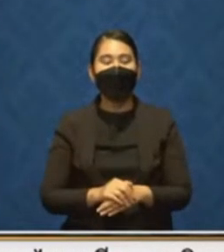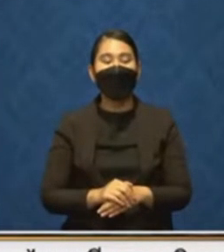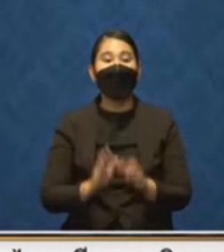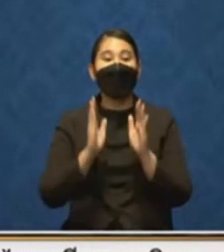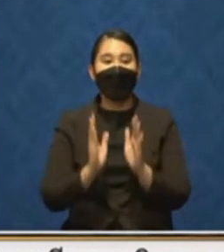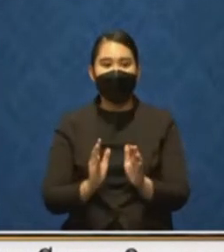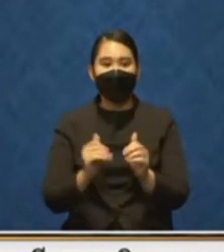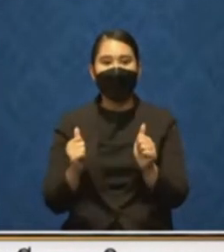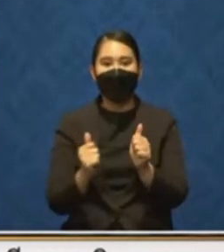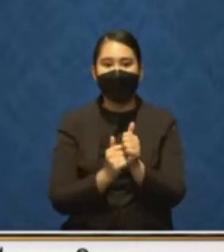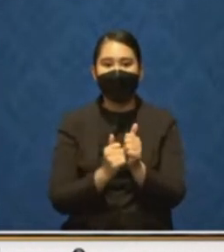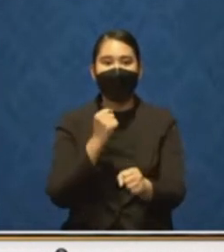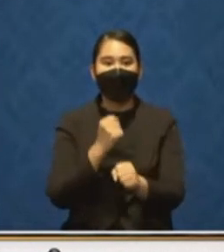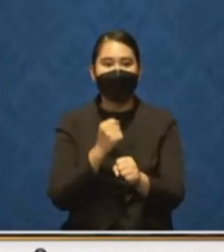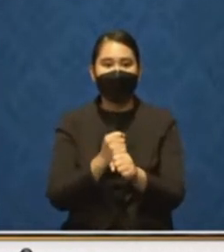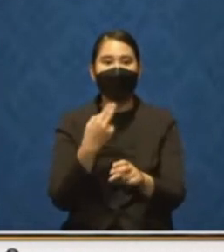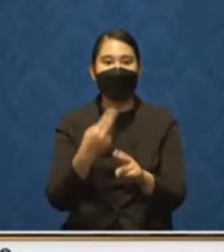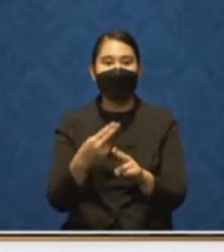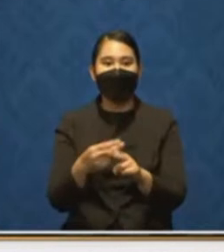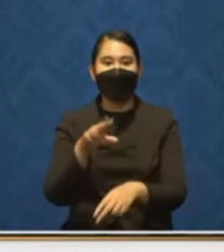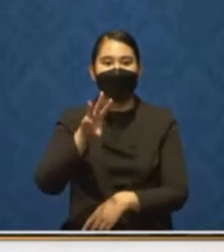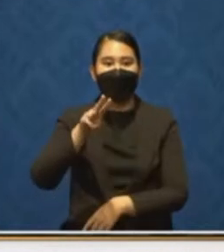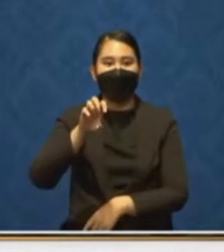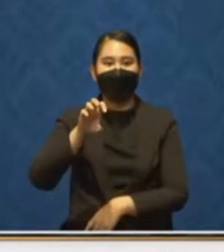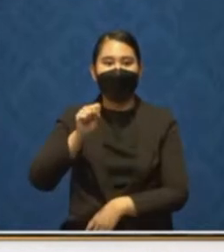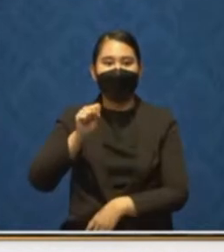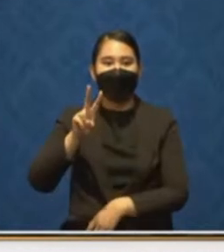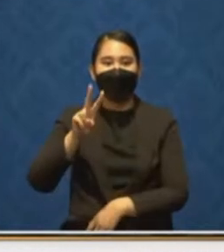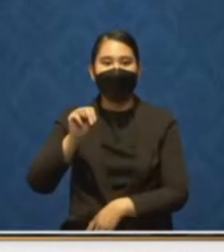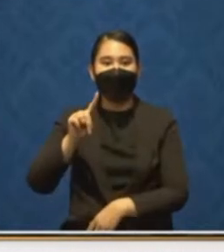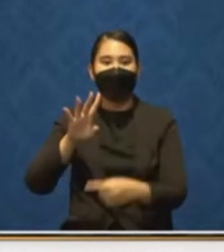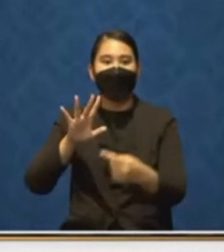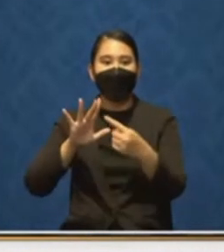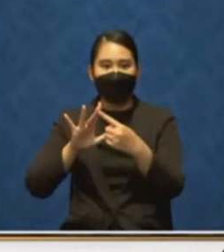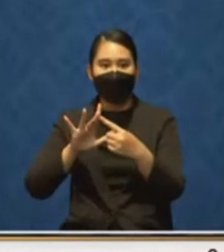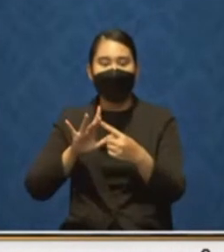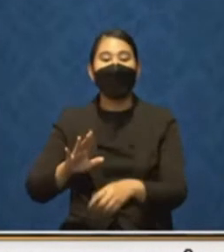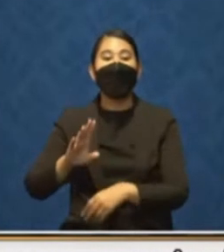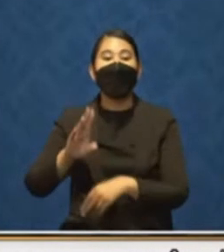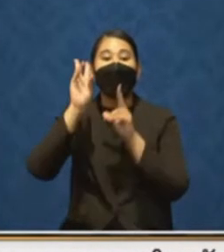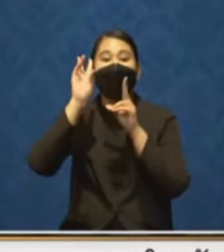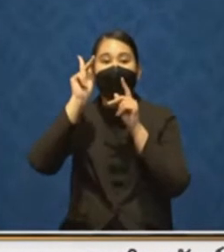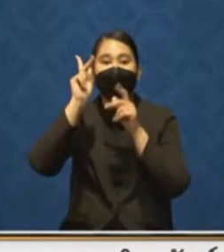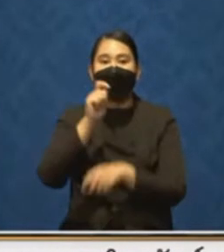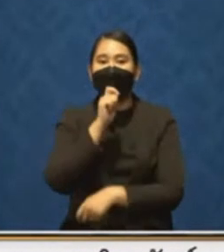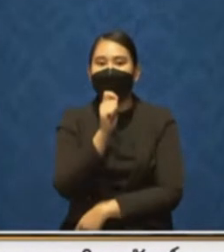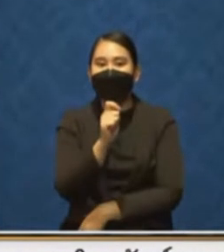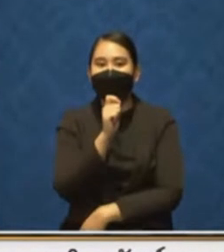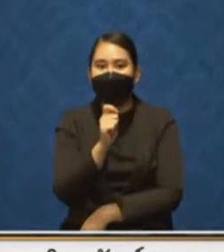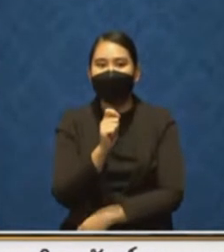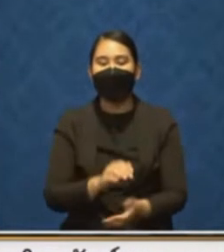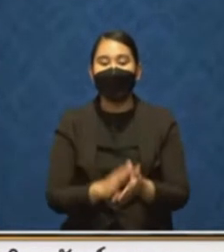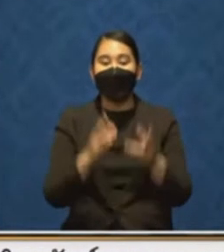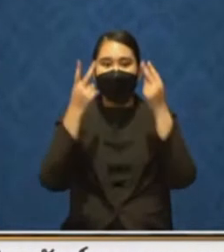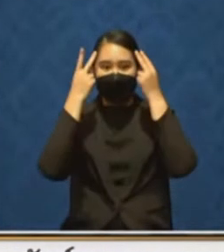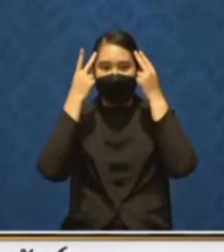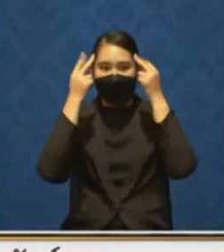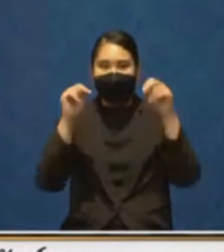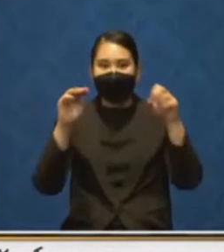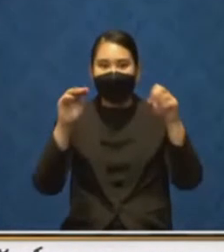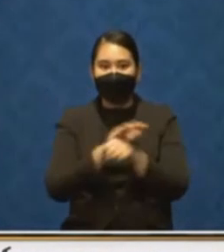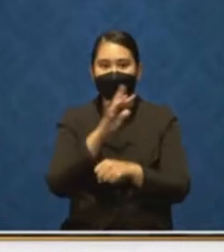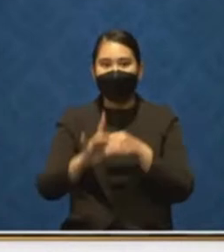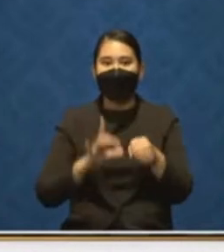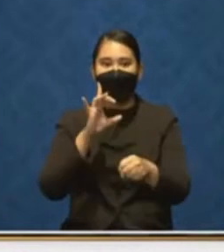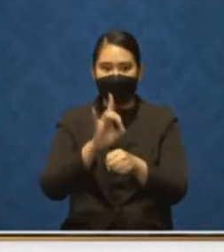คุณวิษณุก็ได้ออกมาให้สัมภาษณ์สื่ออย่างชัดเจนว่าท่านนายกครบ 8ปีกลับมา